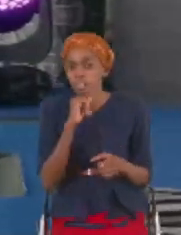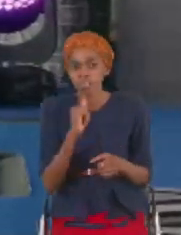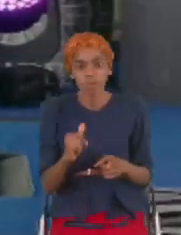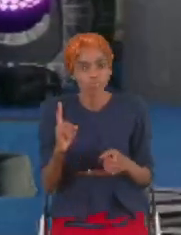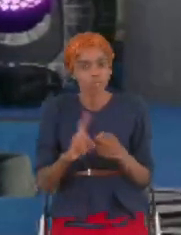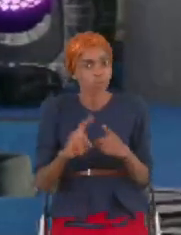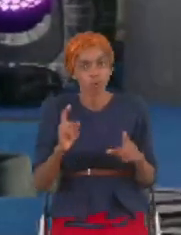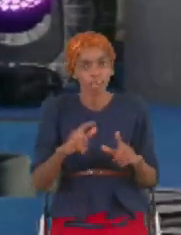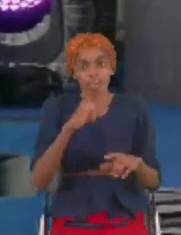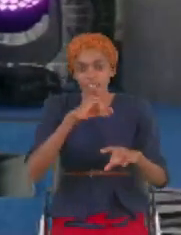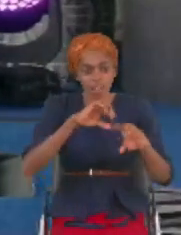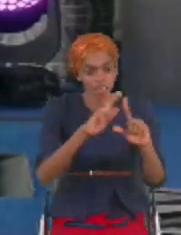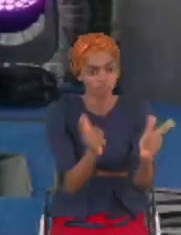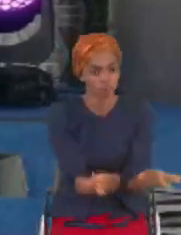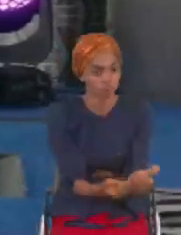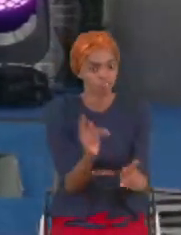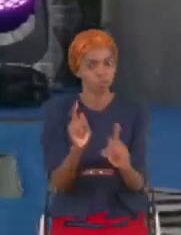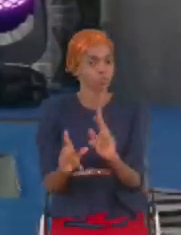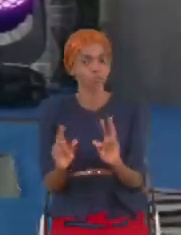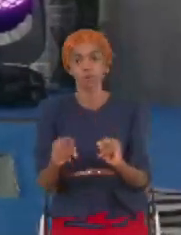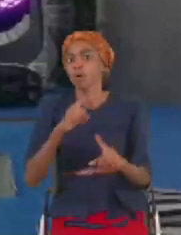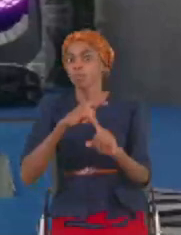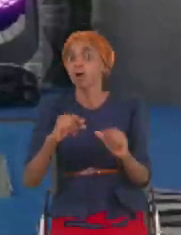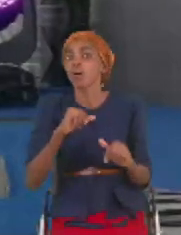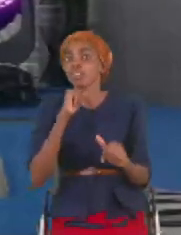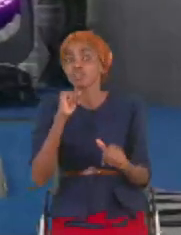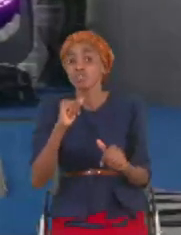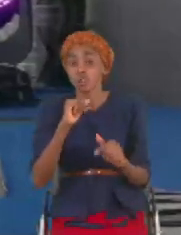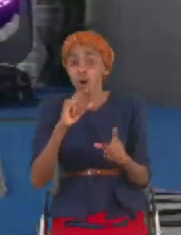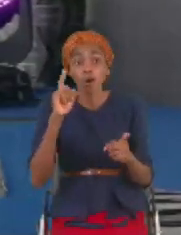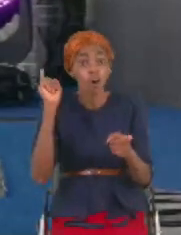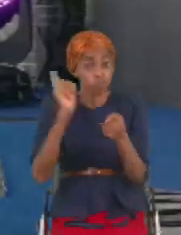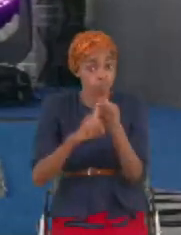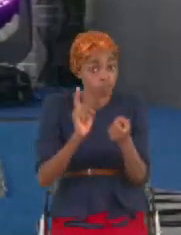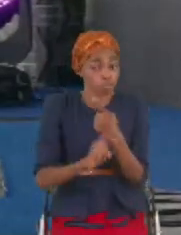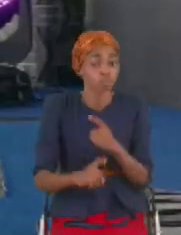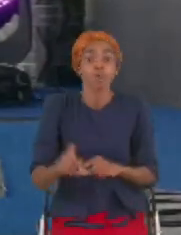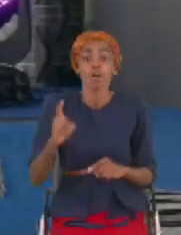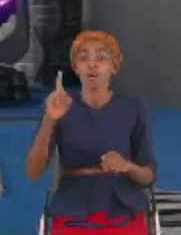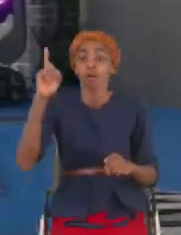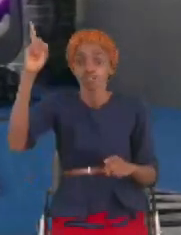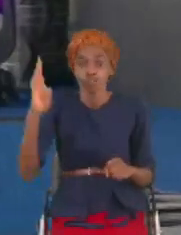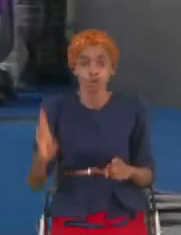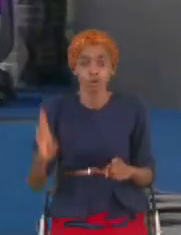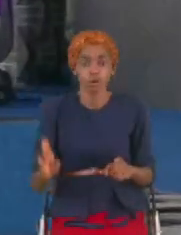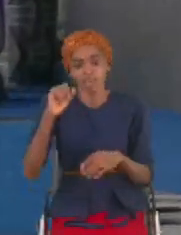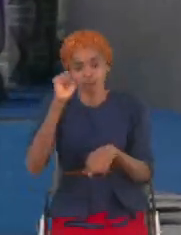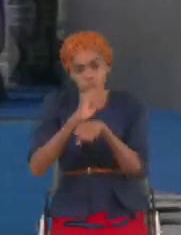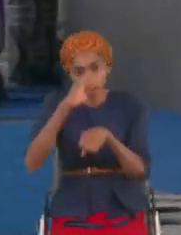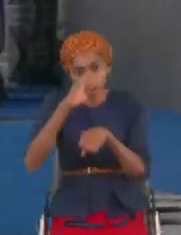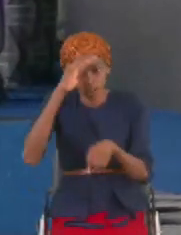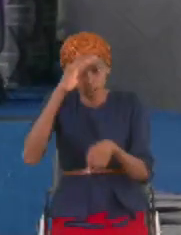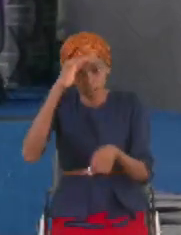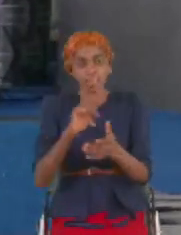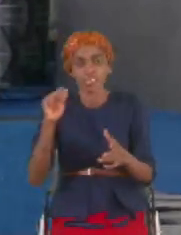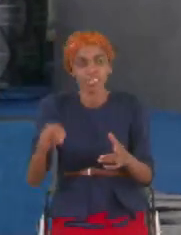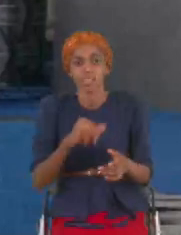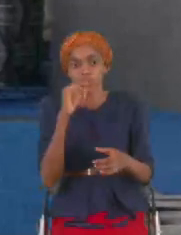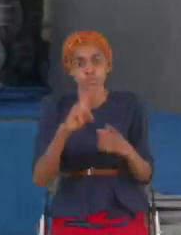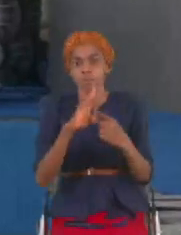devant un panel mais de votre dieu comme un homme éprouvé un ouvrier qui n'a pas eu à rougir qui